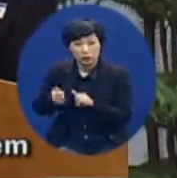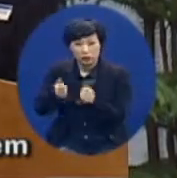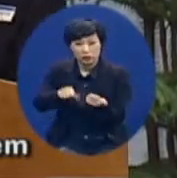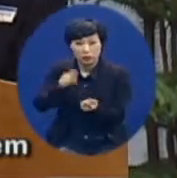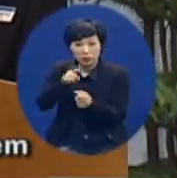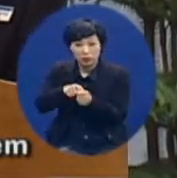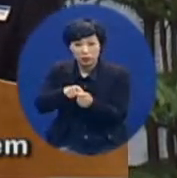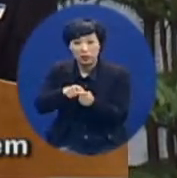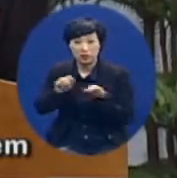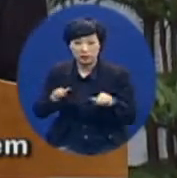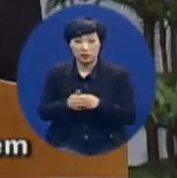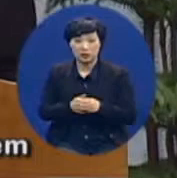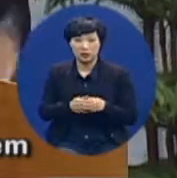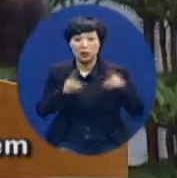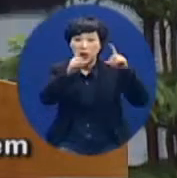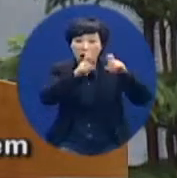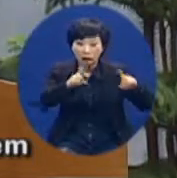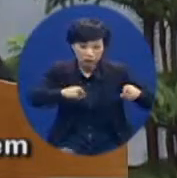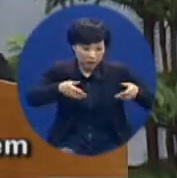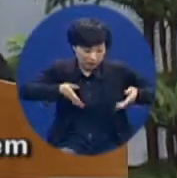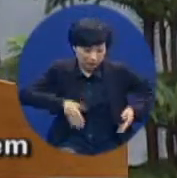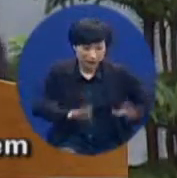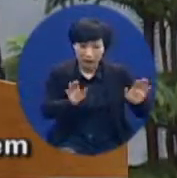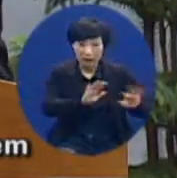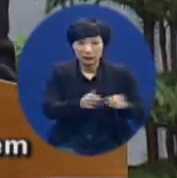왕궁에 태어나지 아니하시고